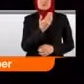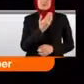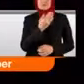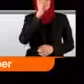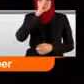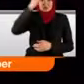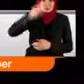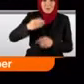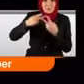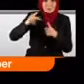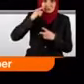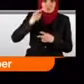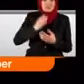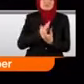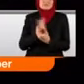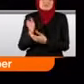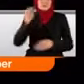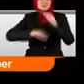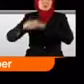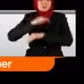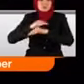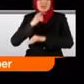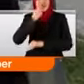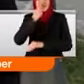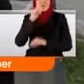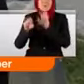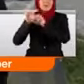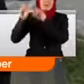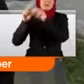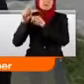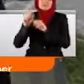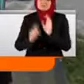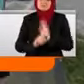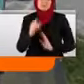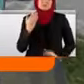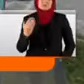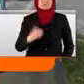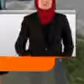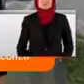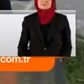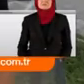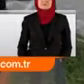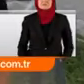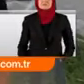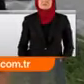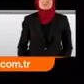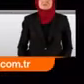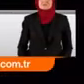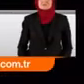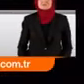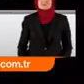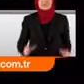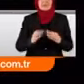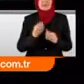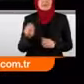atmayı başardı yüzerek rıhtımın Demir merdivenlerine çıktı Allah'a şükür Biz gittiğimizde kıymeti merdivenlerinden çıkabilmiştir